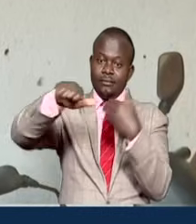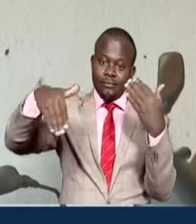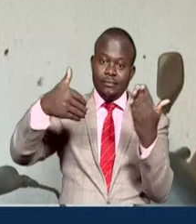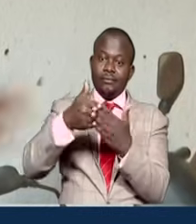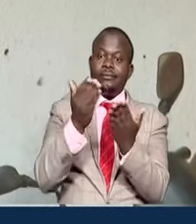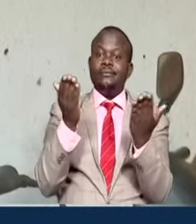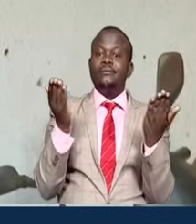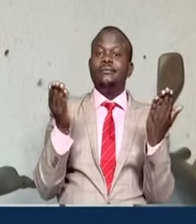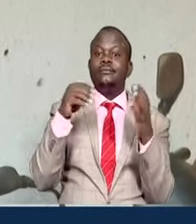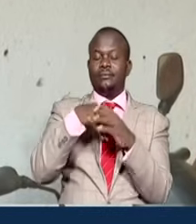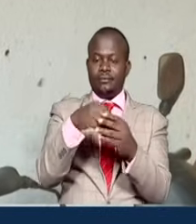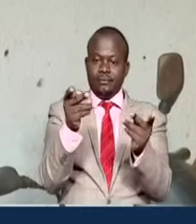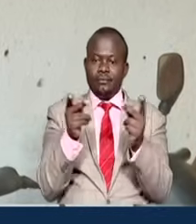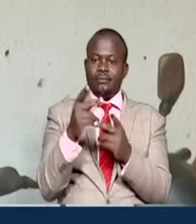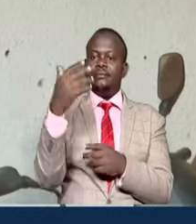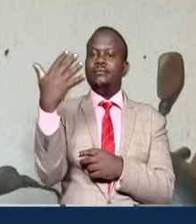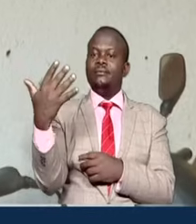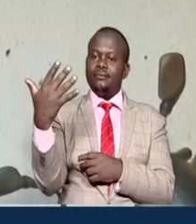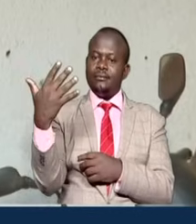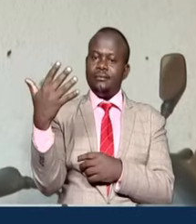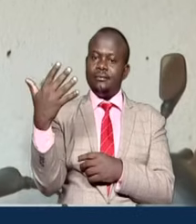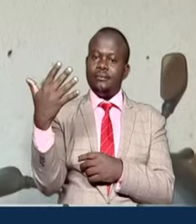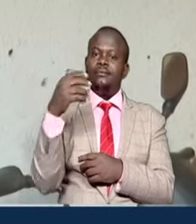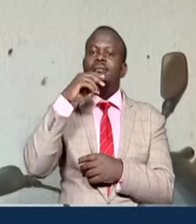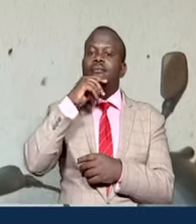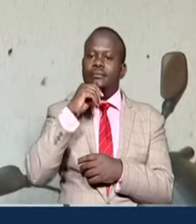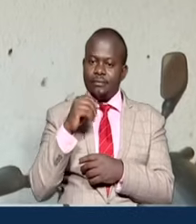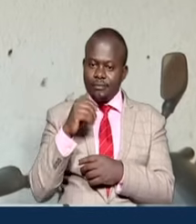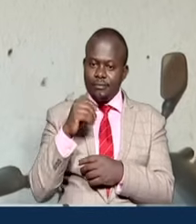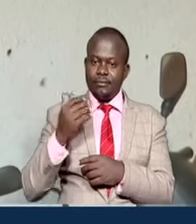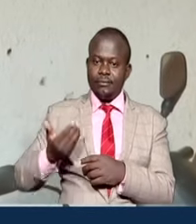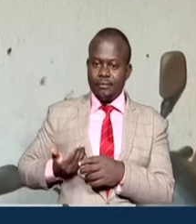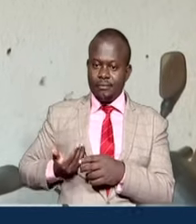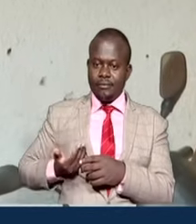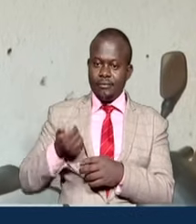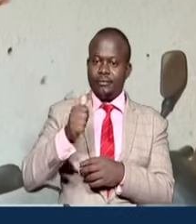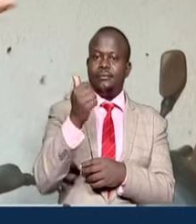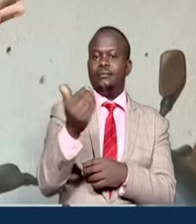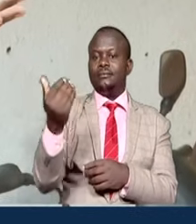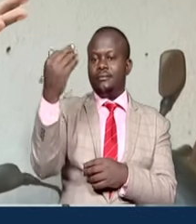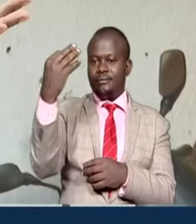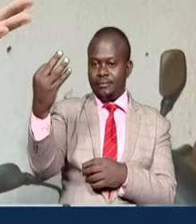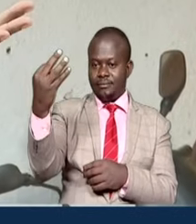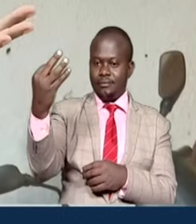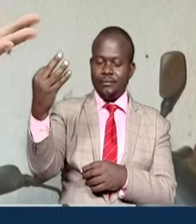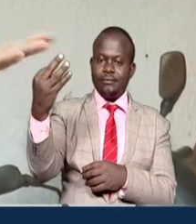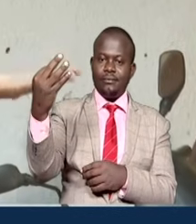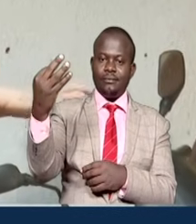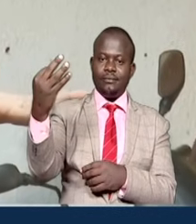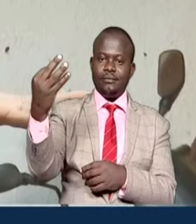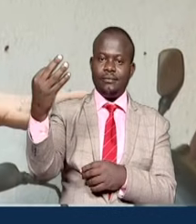murebe zose zirimo imyanya itanu, umugabo, umugore we n'abana batatu.